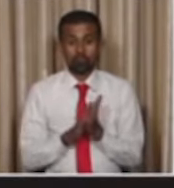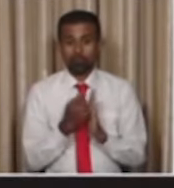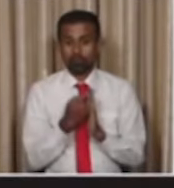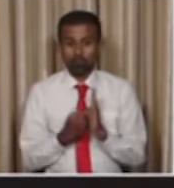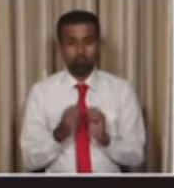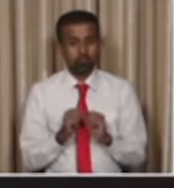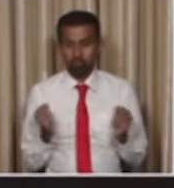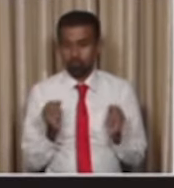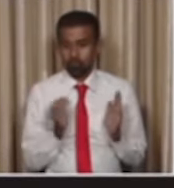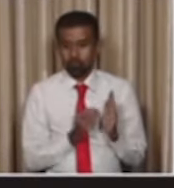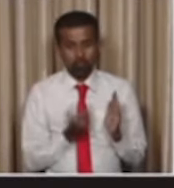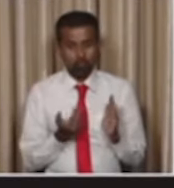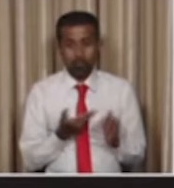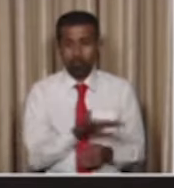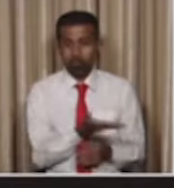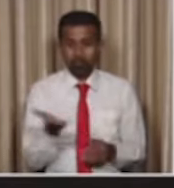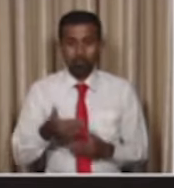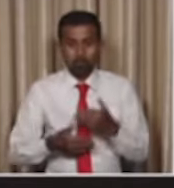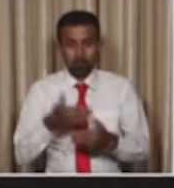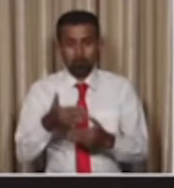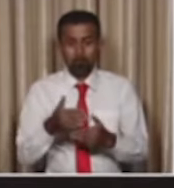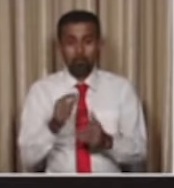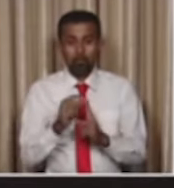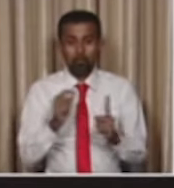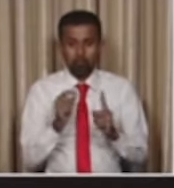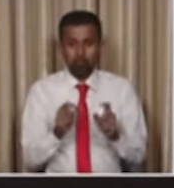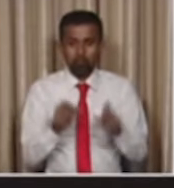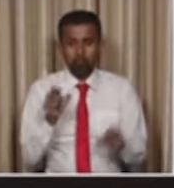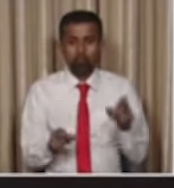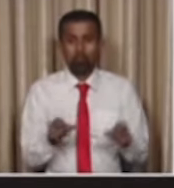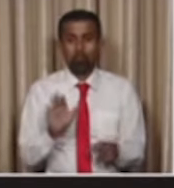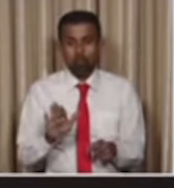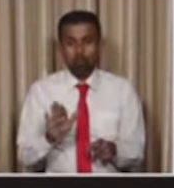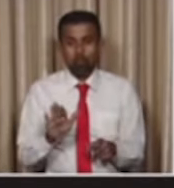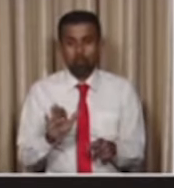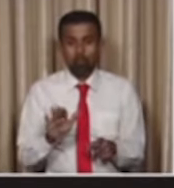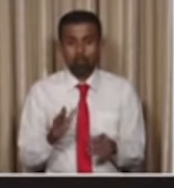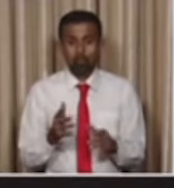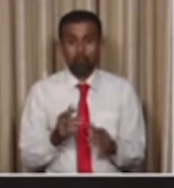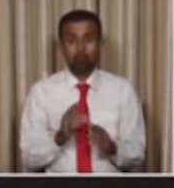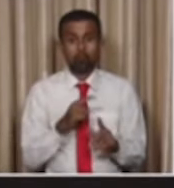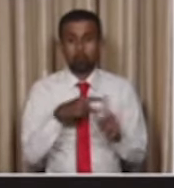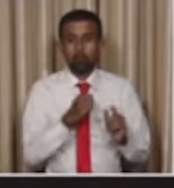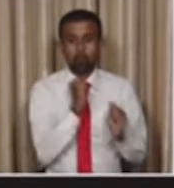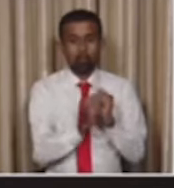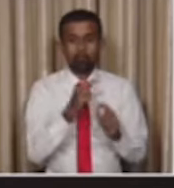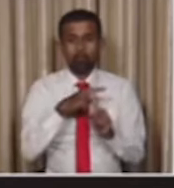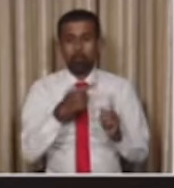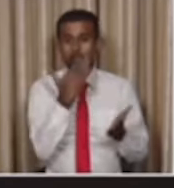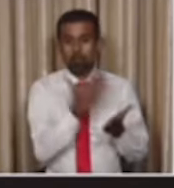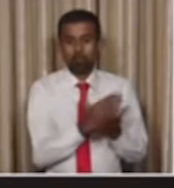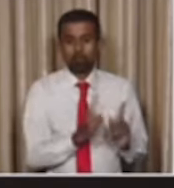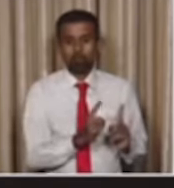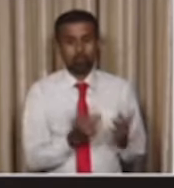වලට නැති වුණාට මේ සභාව කරගෙන යන්න කතික මහතුරු ඉන්න ඕනේ ඊට පස්සේ බස් එකක් වගේ මාවක නවත්තන් ඉන්න බෑ ඒ නිසා